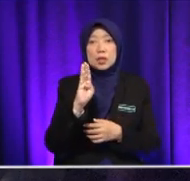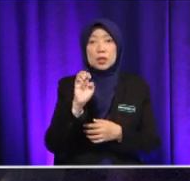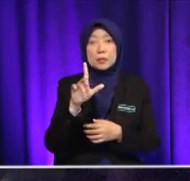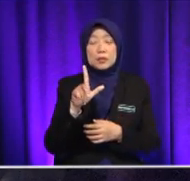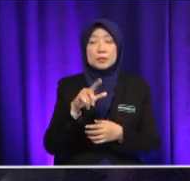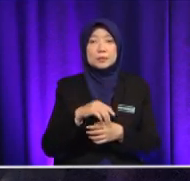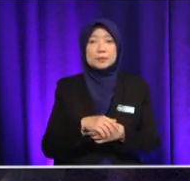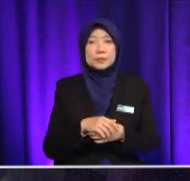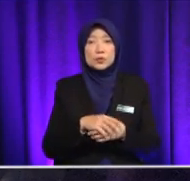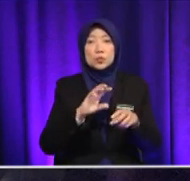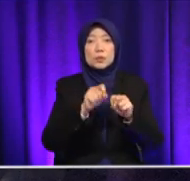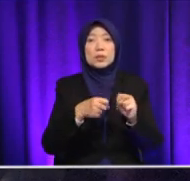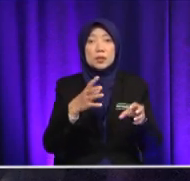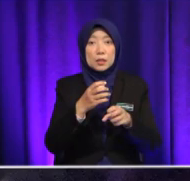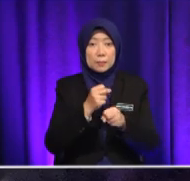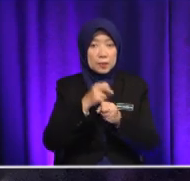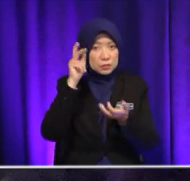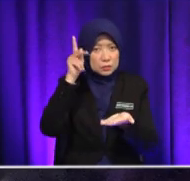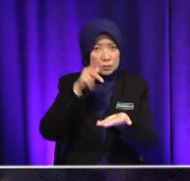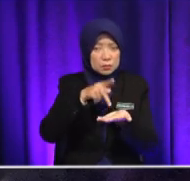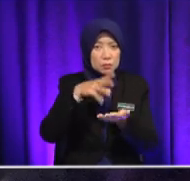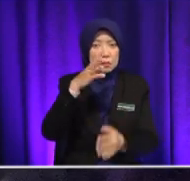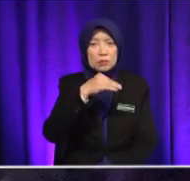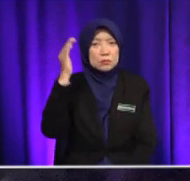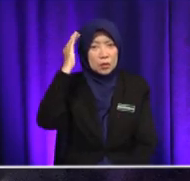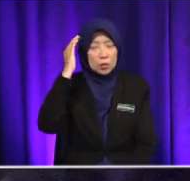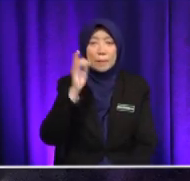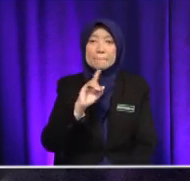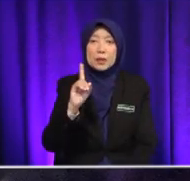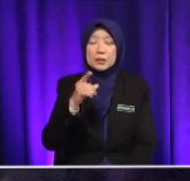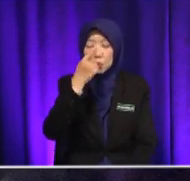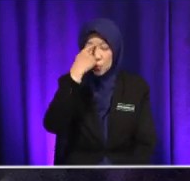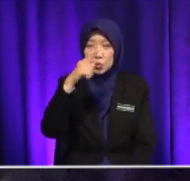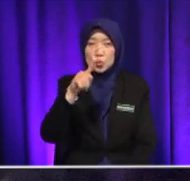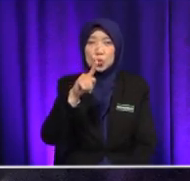kita dapat mengenal pasti yang mana satu untuk alkali,